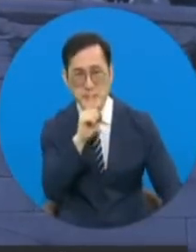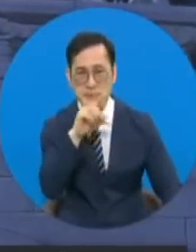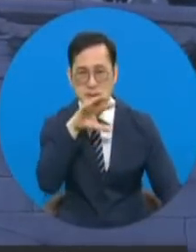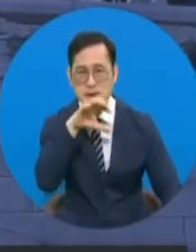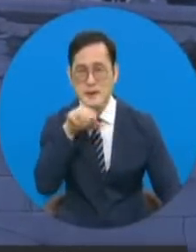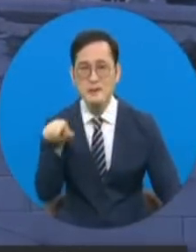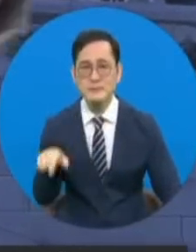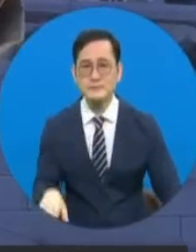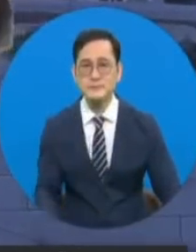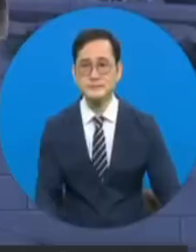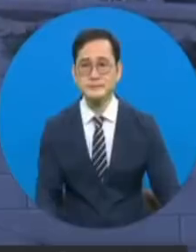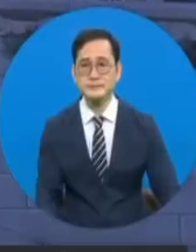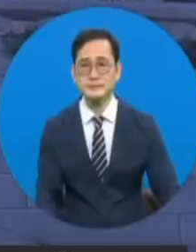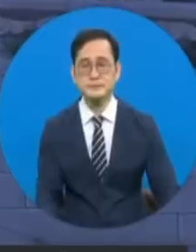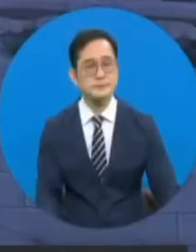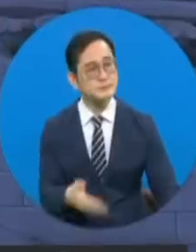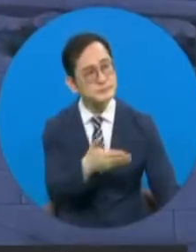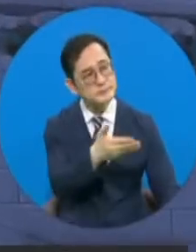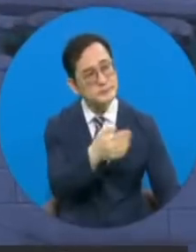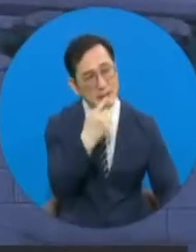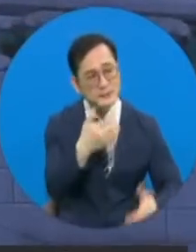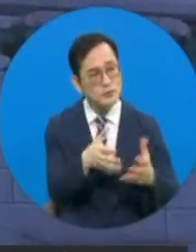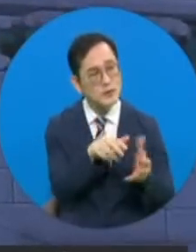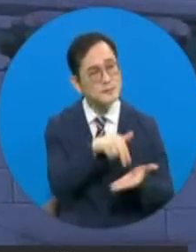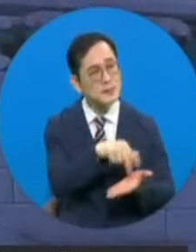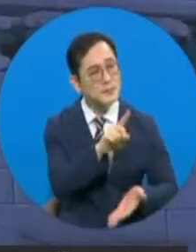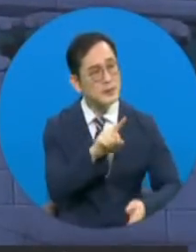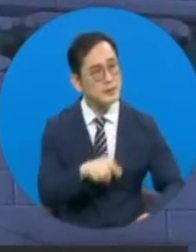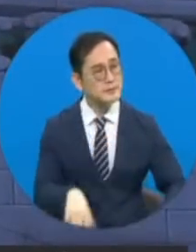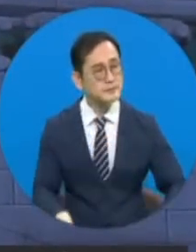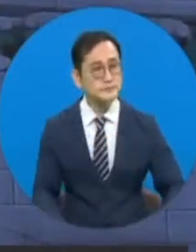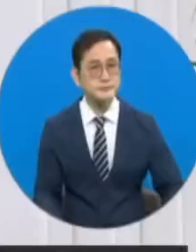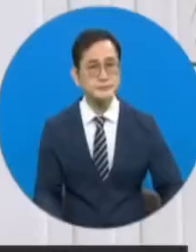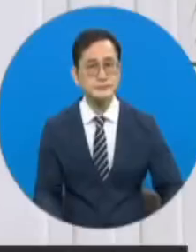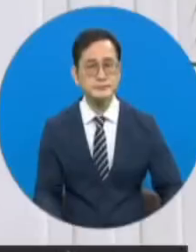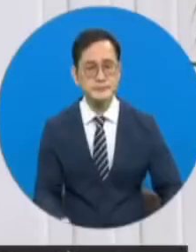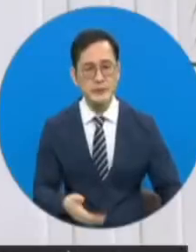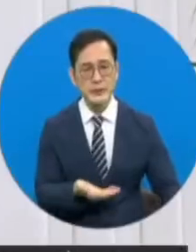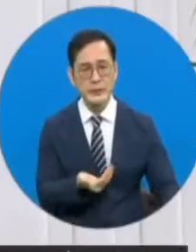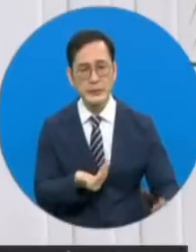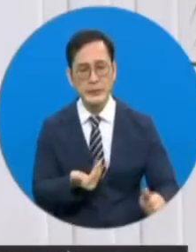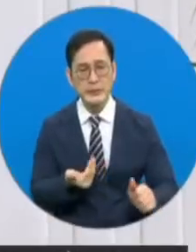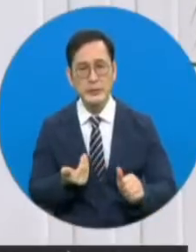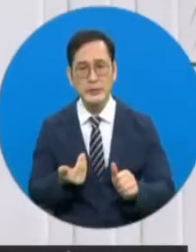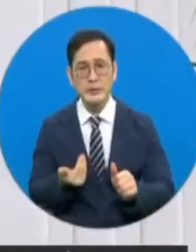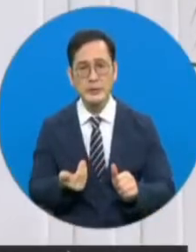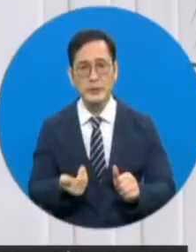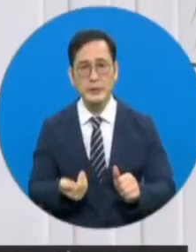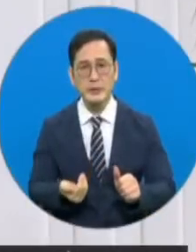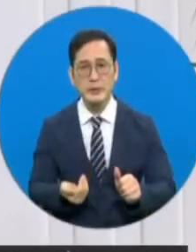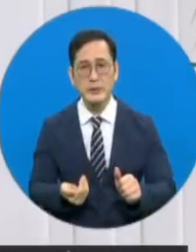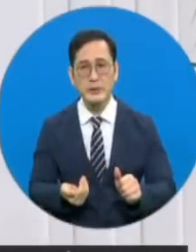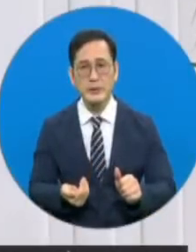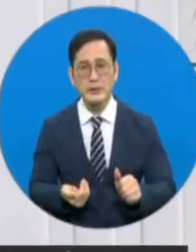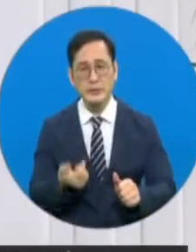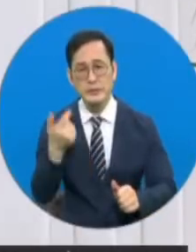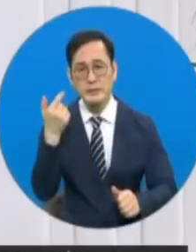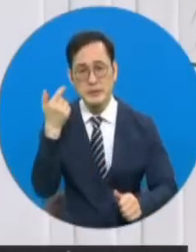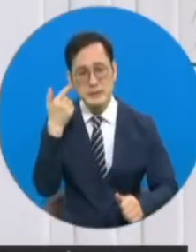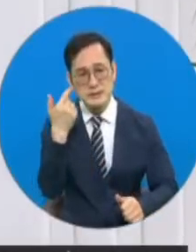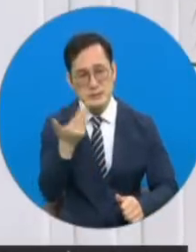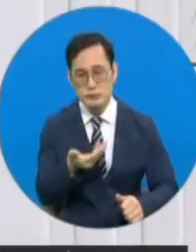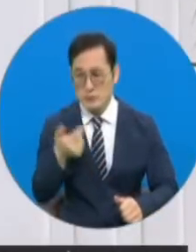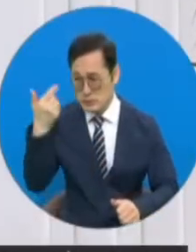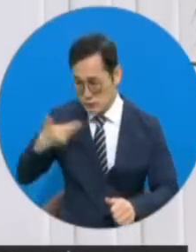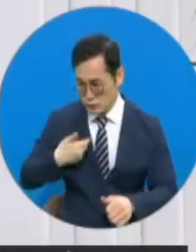했는데 전용기원님 민주당 입장은 무엇입니까 유도라는 표현을 차관이 있었습니다 그러니까 왜 질문을 그렇게